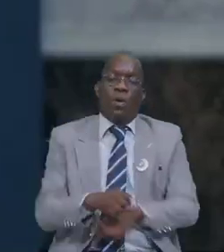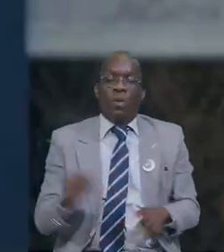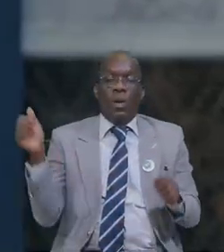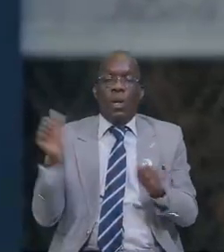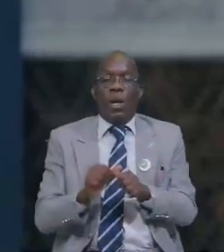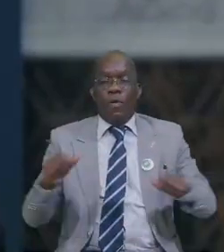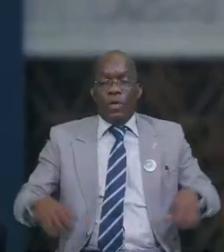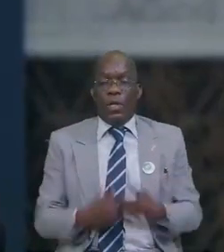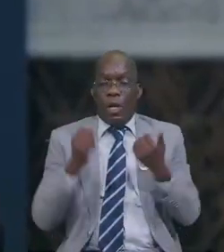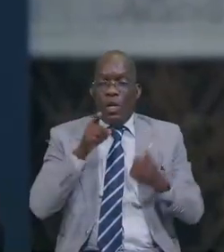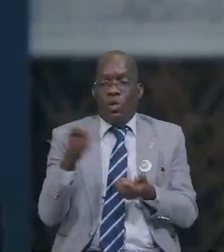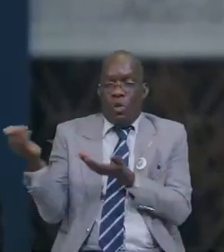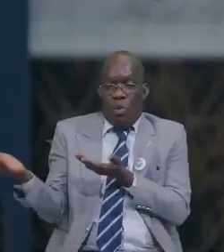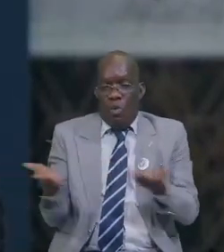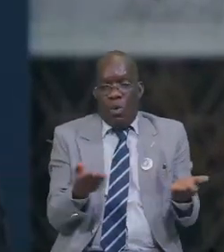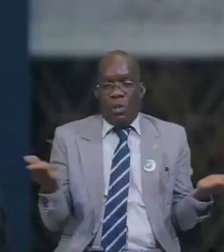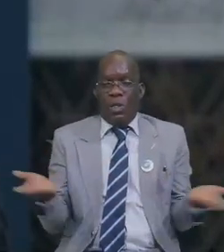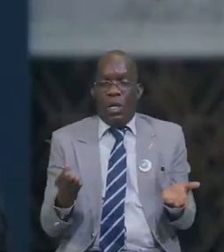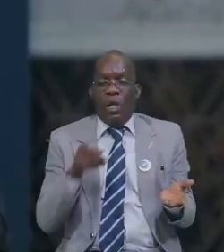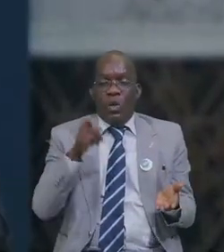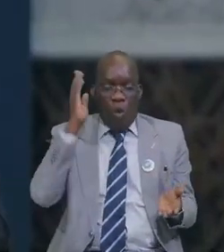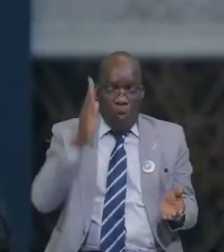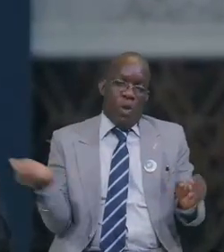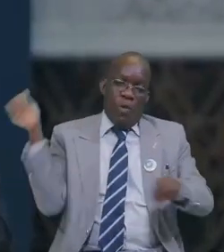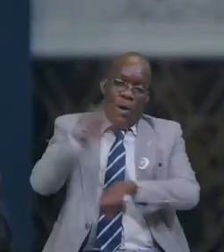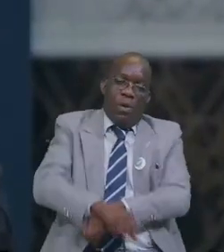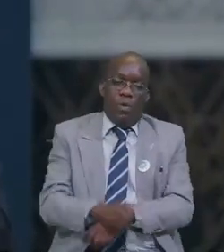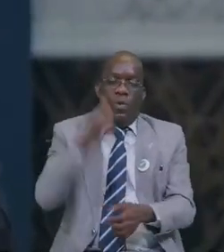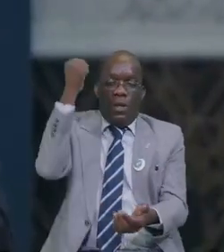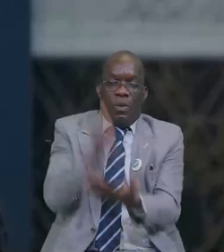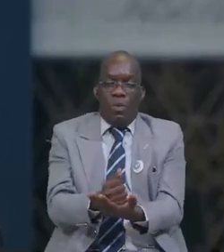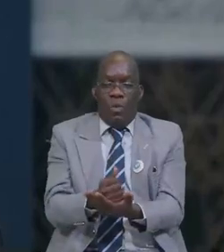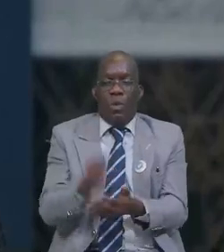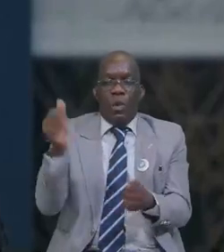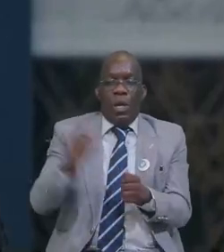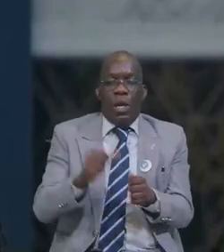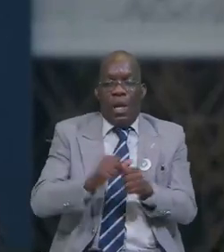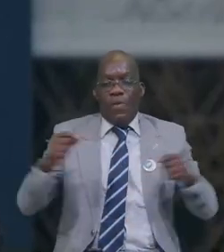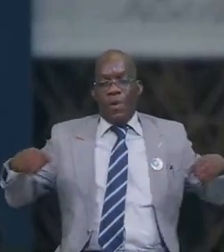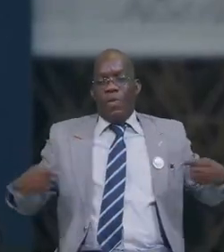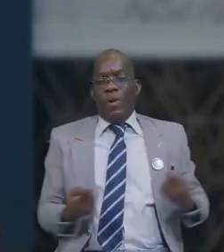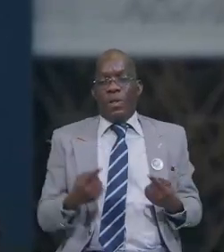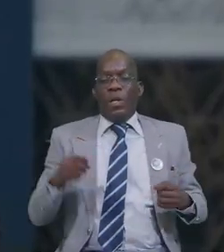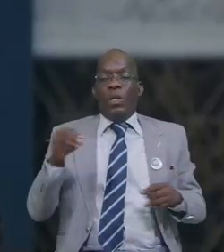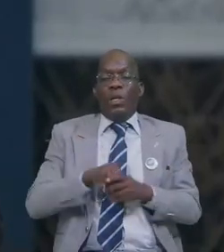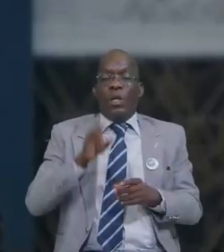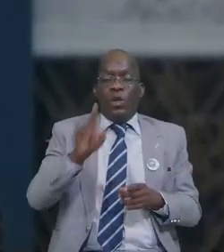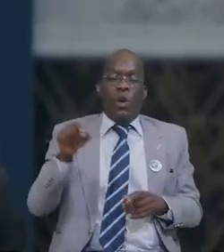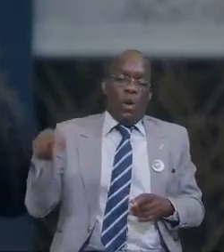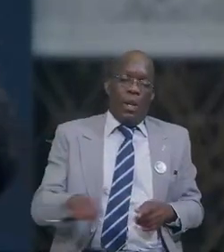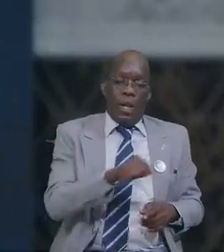triompher. Tous les défis que tu as menés ce soir, tu vas triompher. Toute douleur de ta